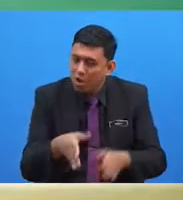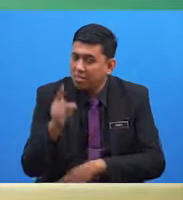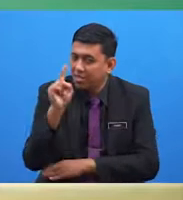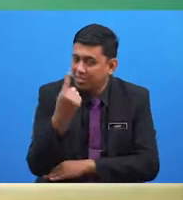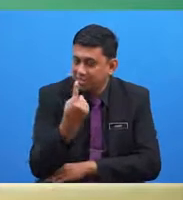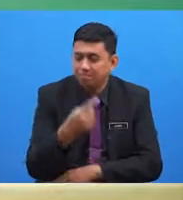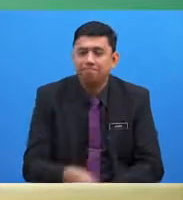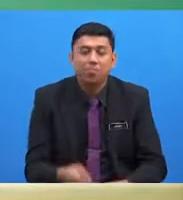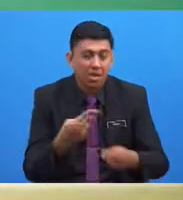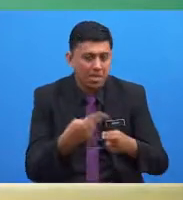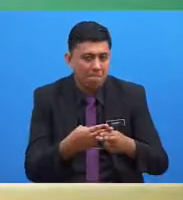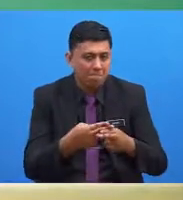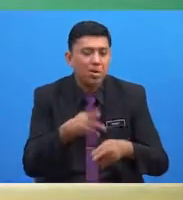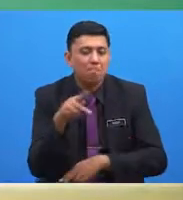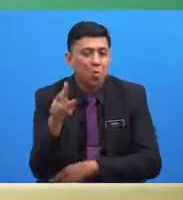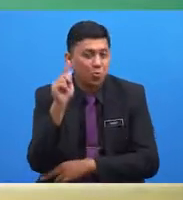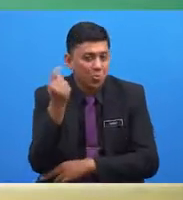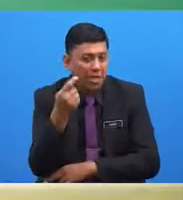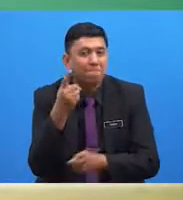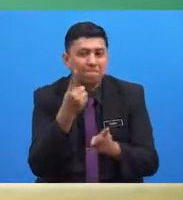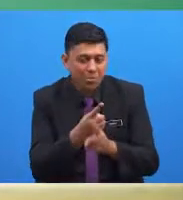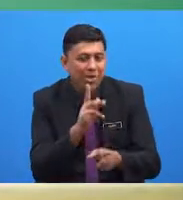sahaja. Nama pun tunggal, betul kan?